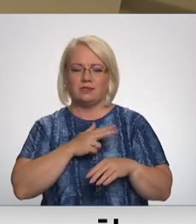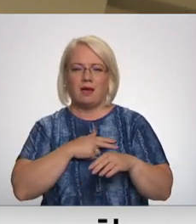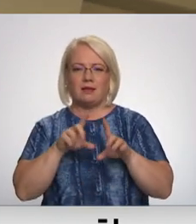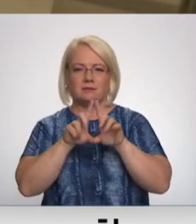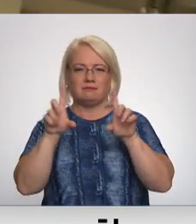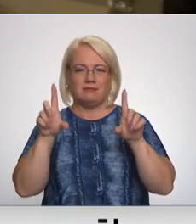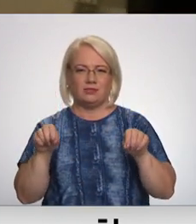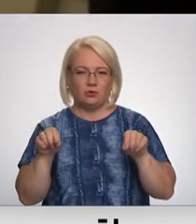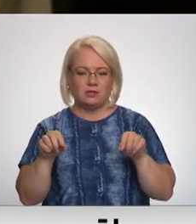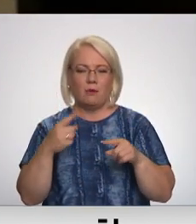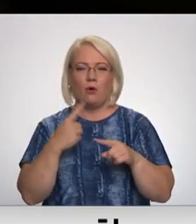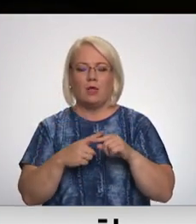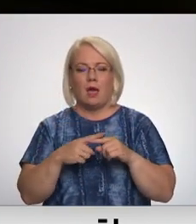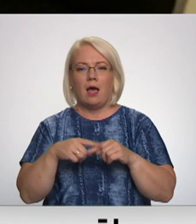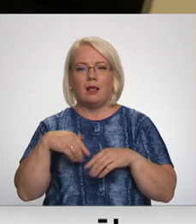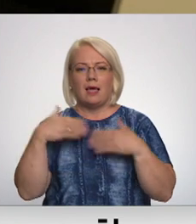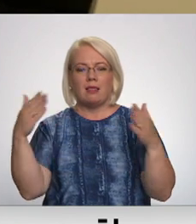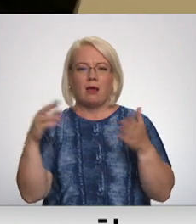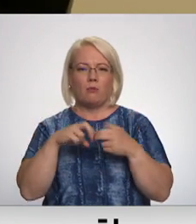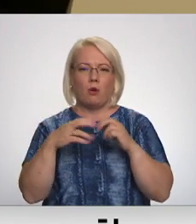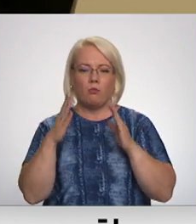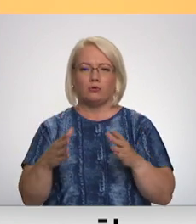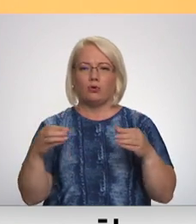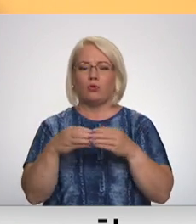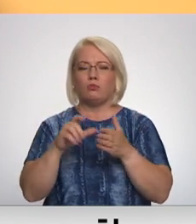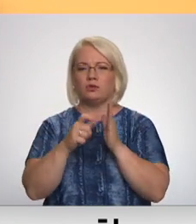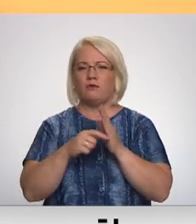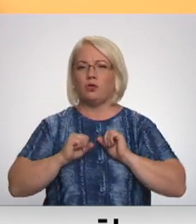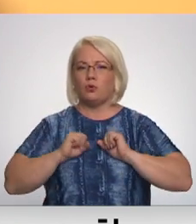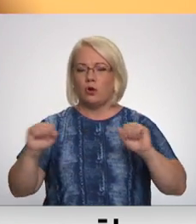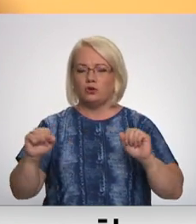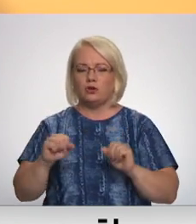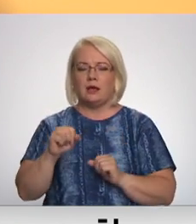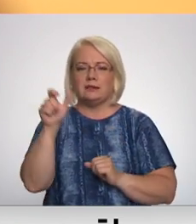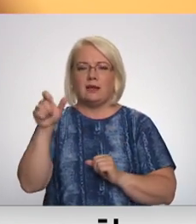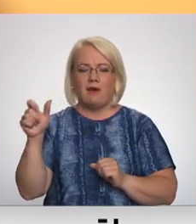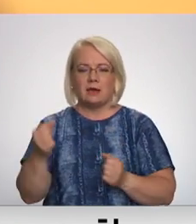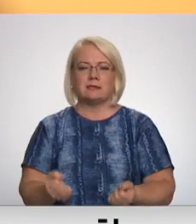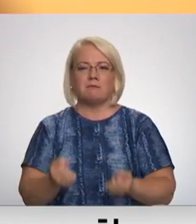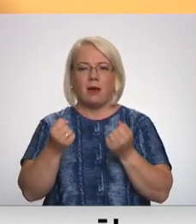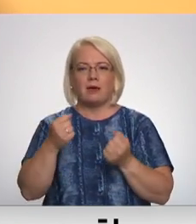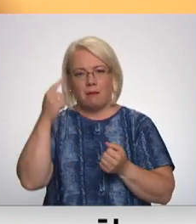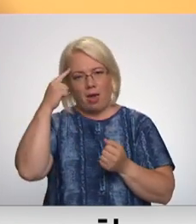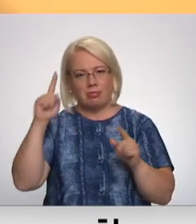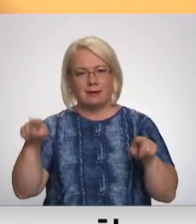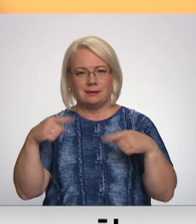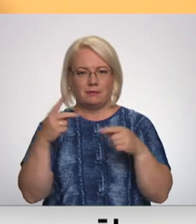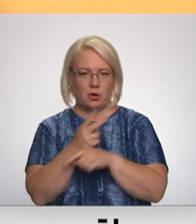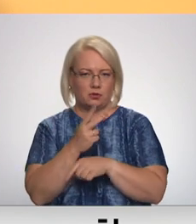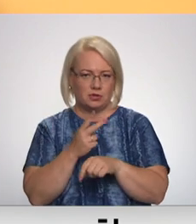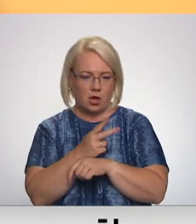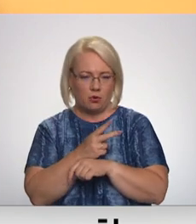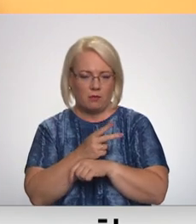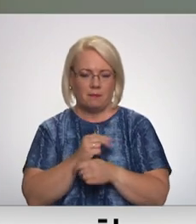arī lielākais izaicinājums turpmāk būs grupu dzīvokļu nodrošināšana personām ar smagiem attīstības traucējumiem. Līdz ar to